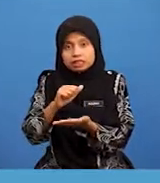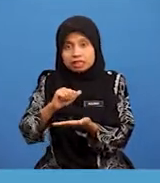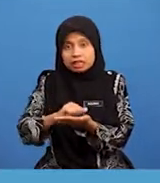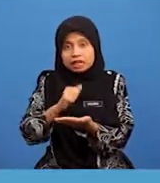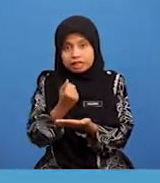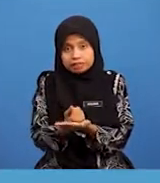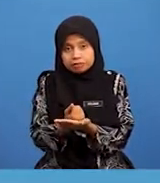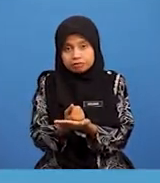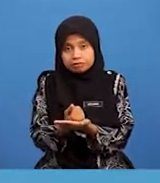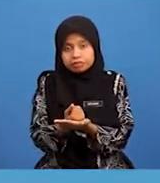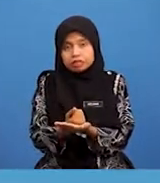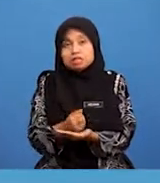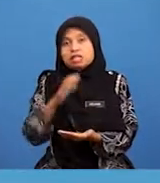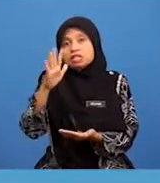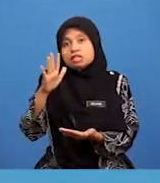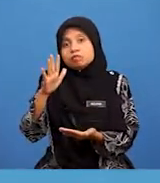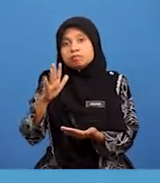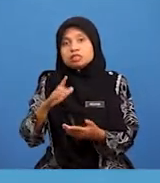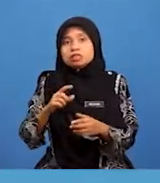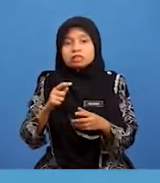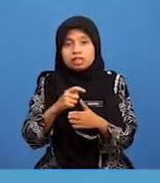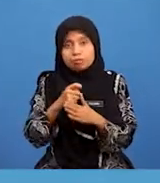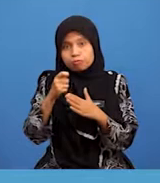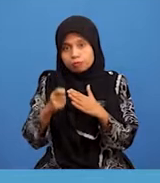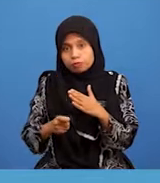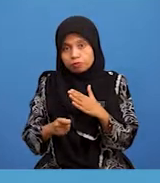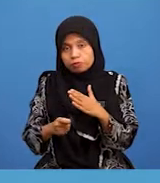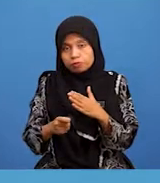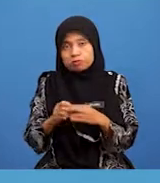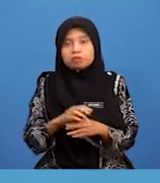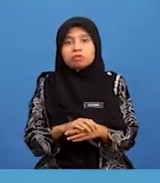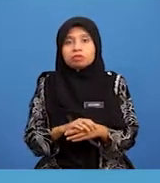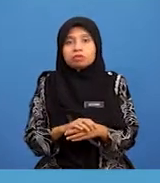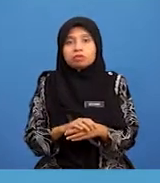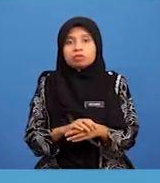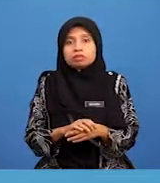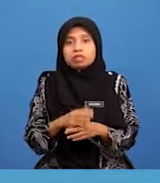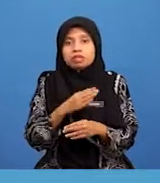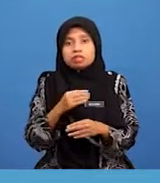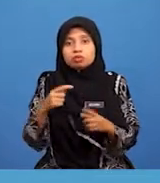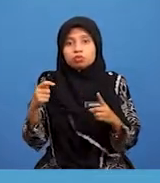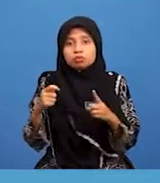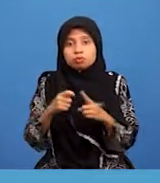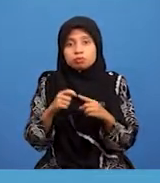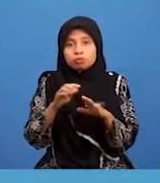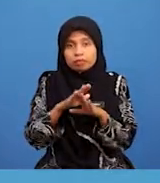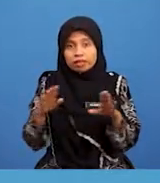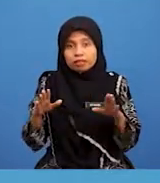mahkamah. Kelima, tempoh tamat. Dan yang terakhir, tujuan penubuhan tercapai.